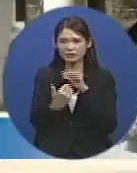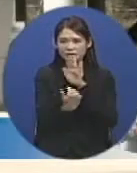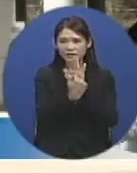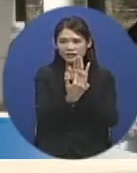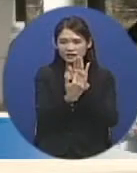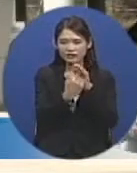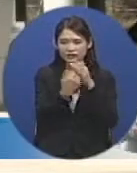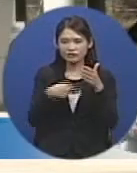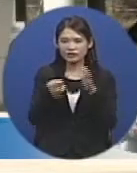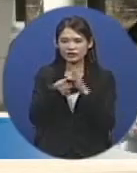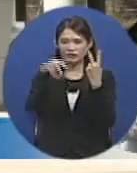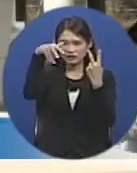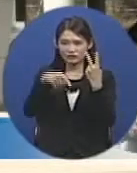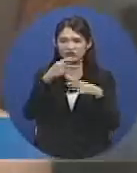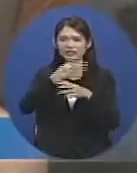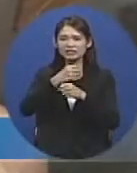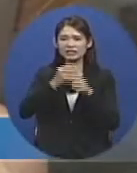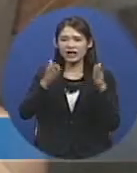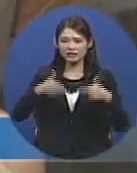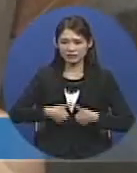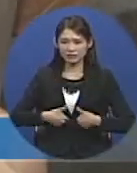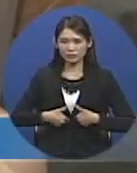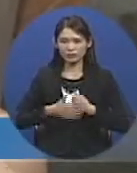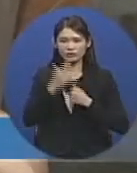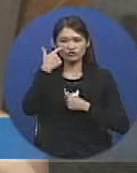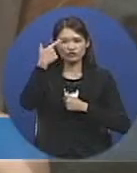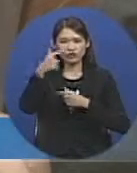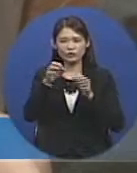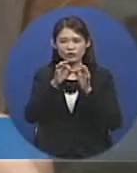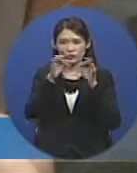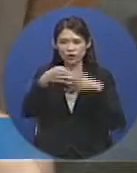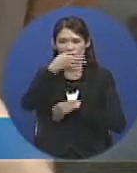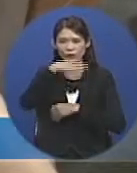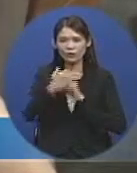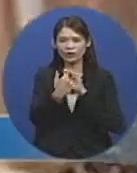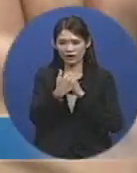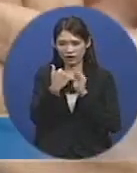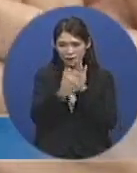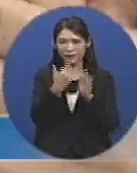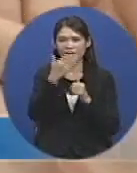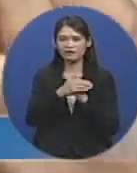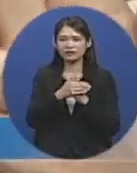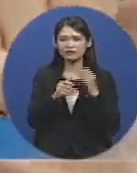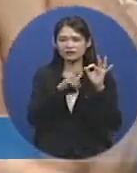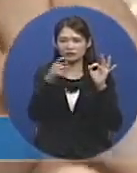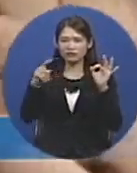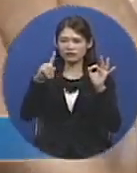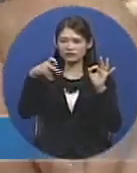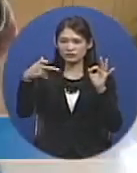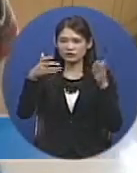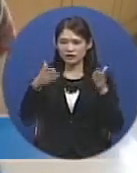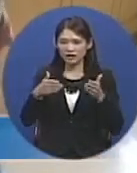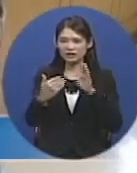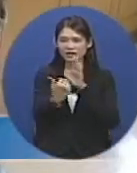약 2주가 걸리고 6개월가량의 면역 효과가 지속된다며 10월부터 12월 사이 예방접종을 할 것을